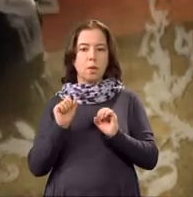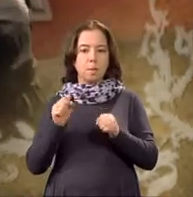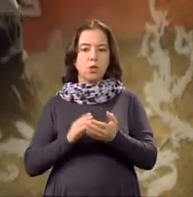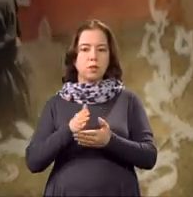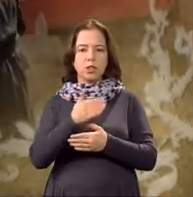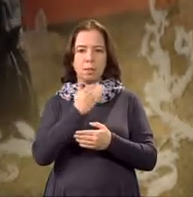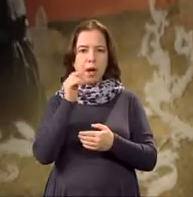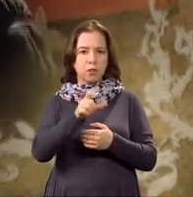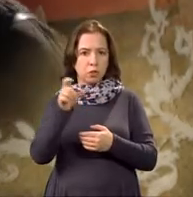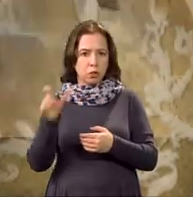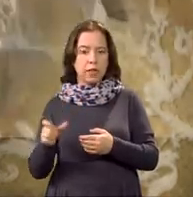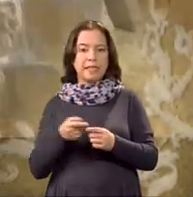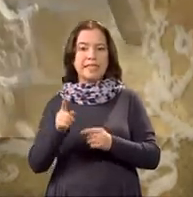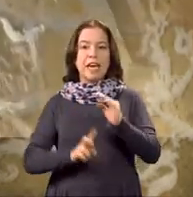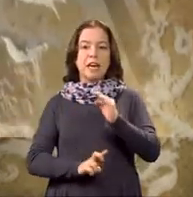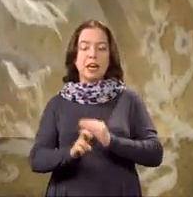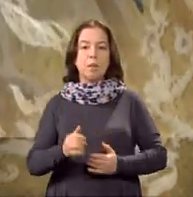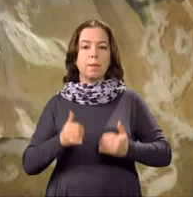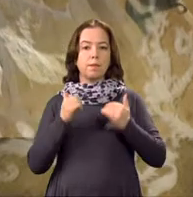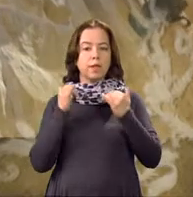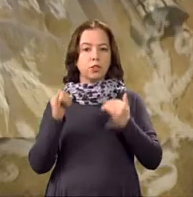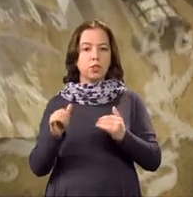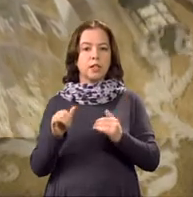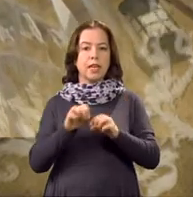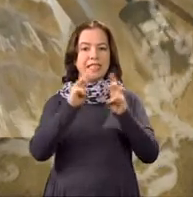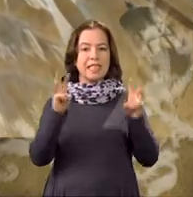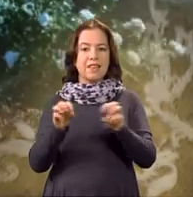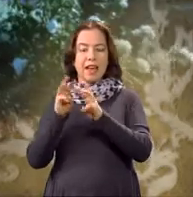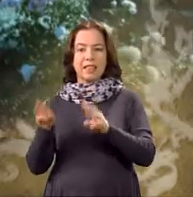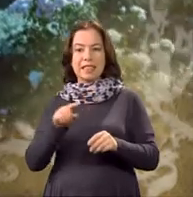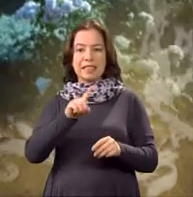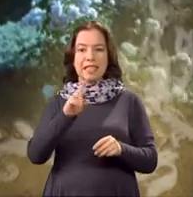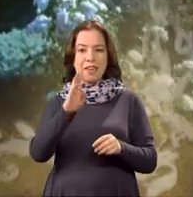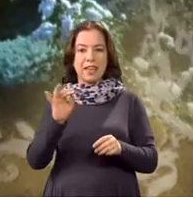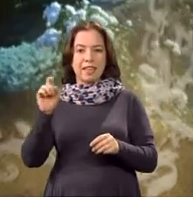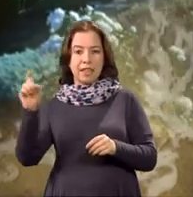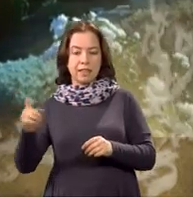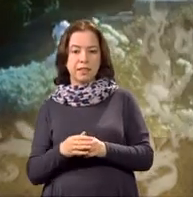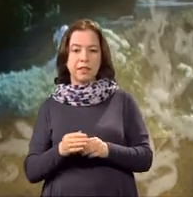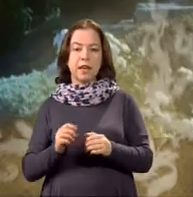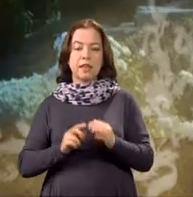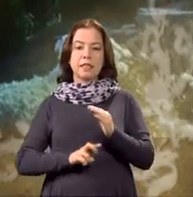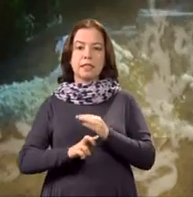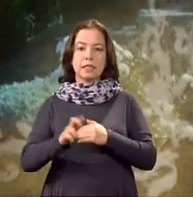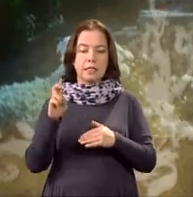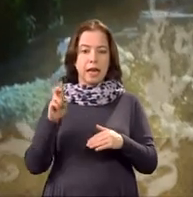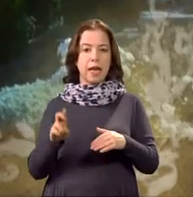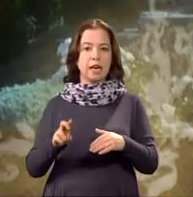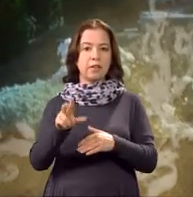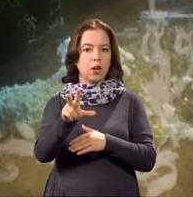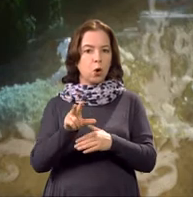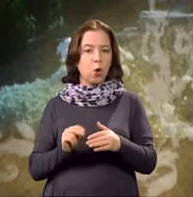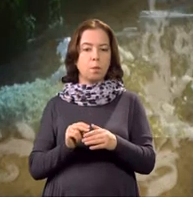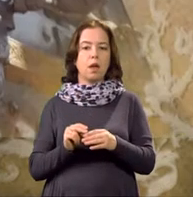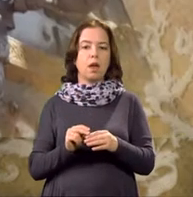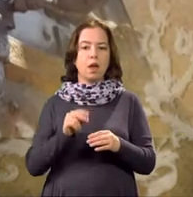отців Звіринецьких. Церква збудована з природного каменю і нагадує кіпрські купольні